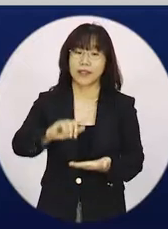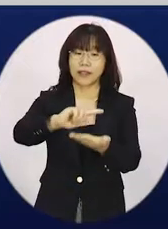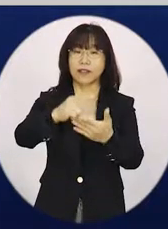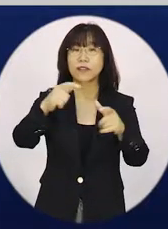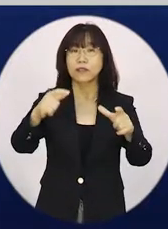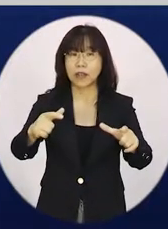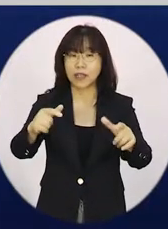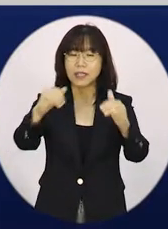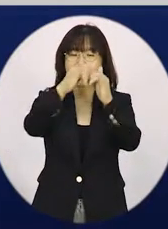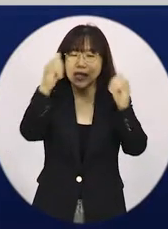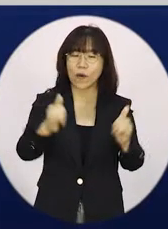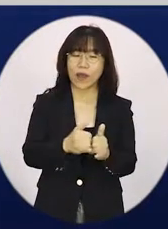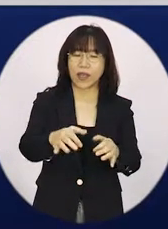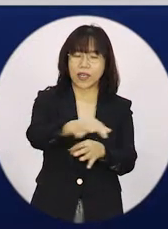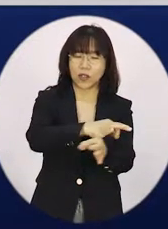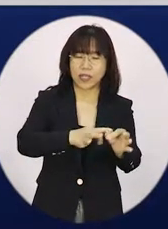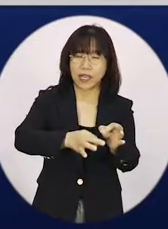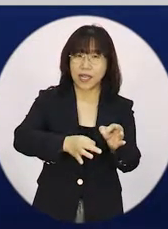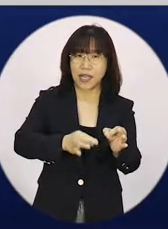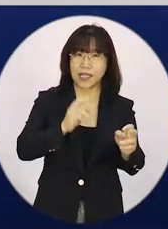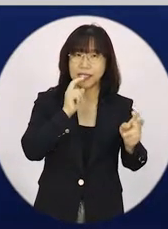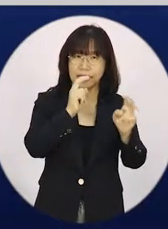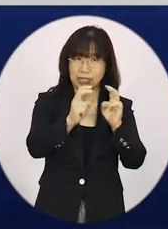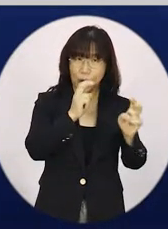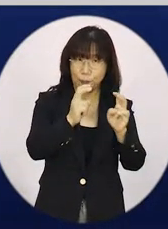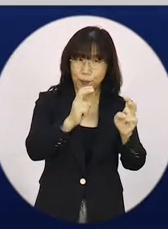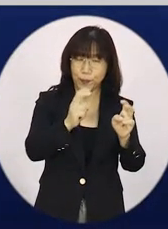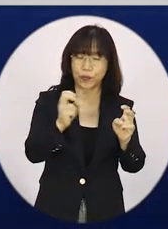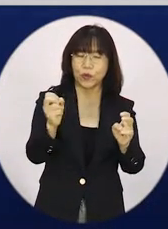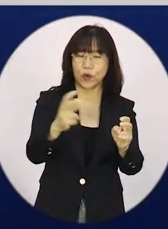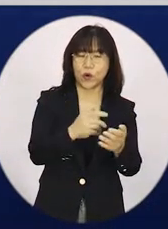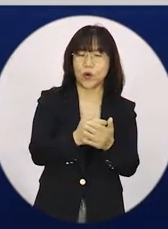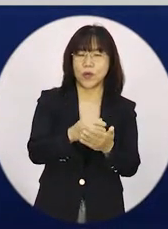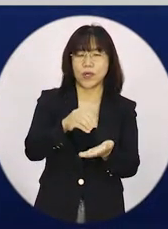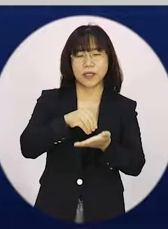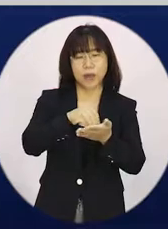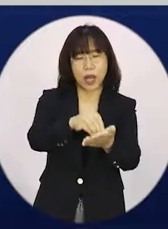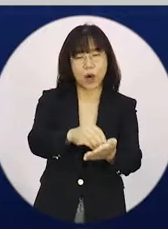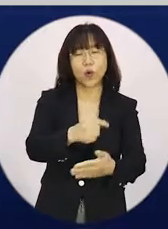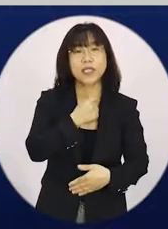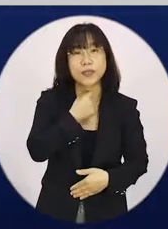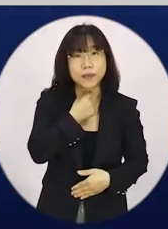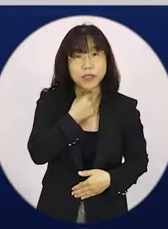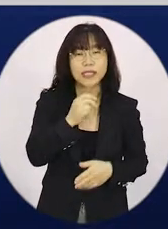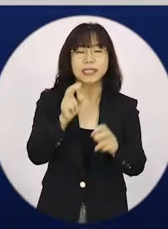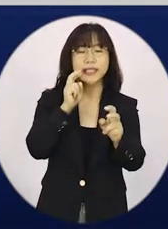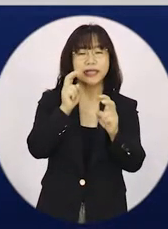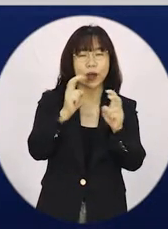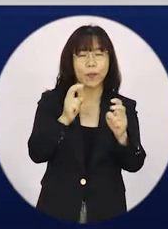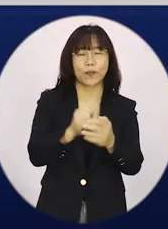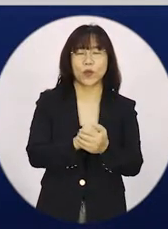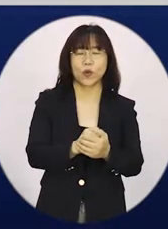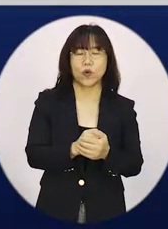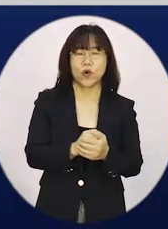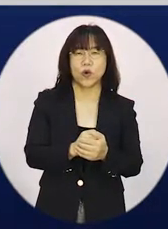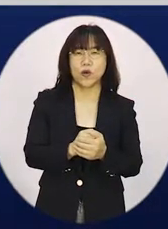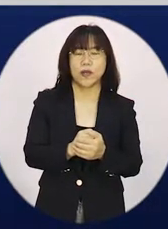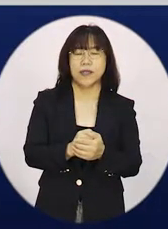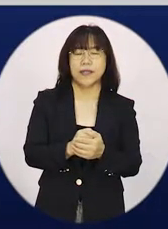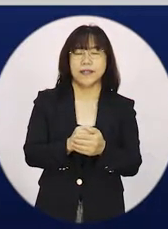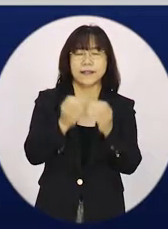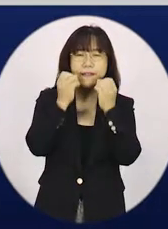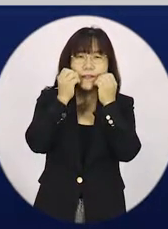강서구가 사회적 경제 기업의 보금자리를 마련하고 입주를 원하는 사회적 경제 기업과 예비 창업자를